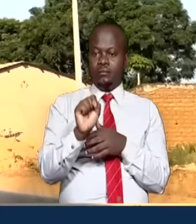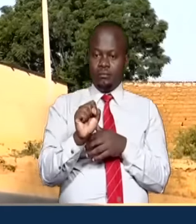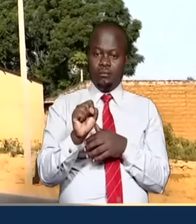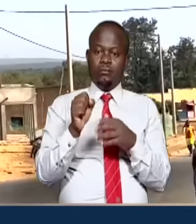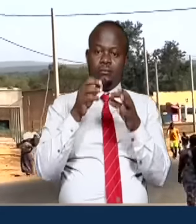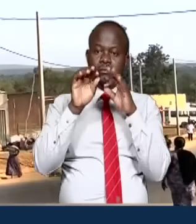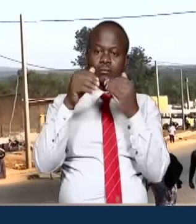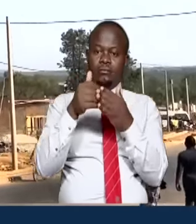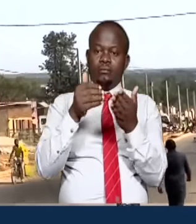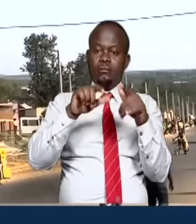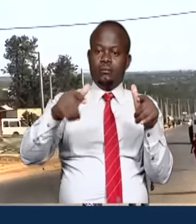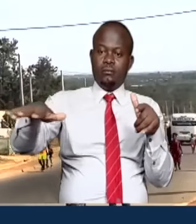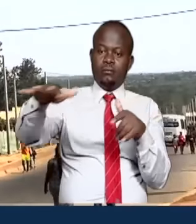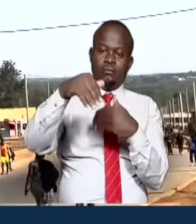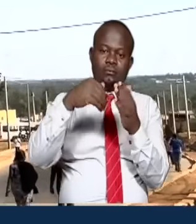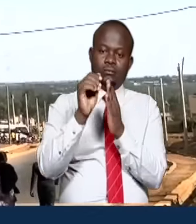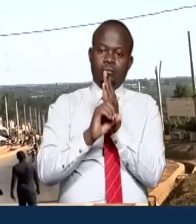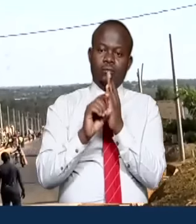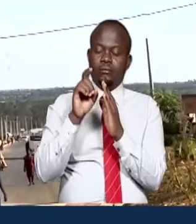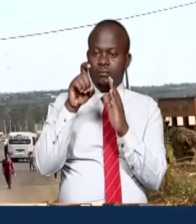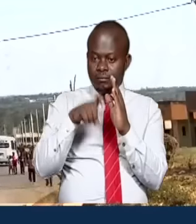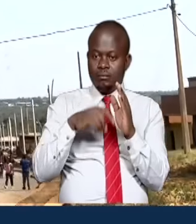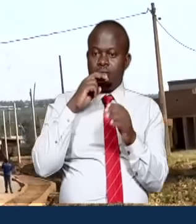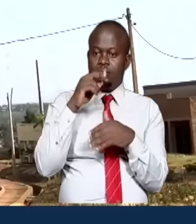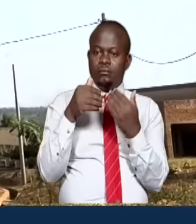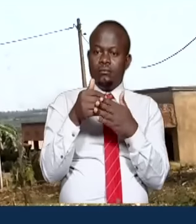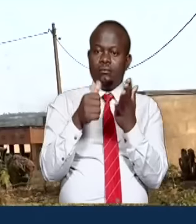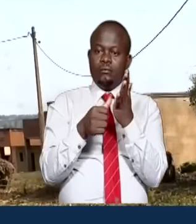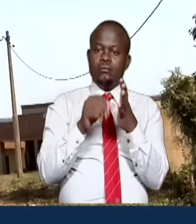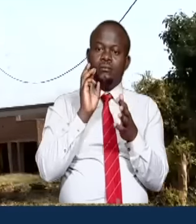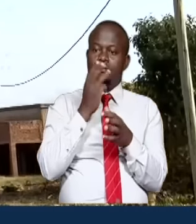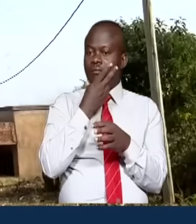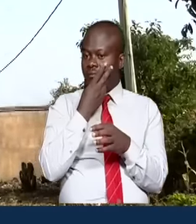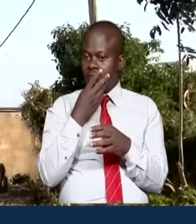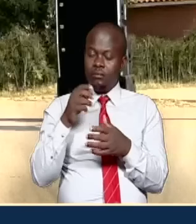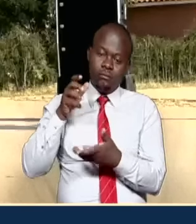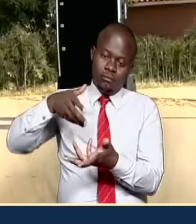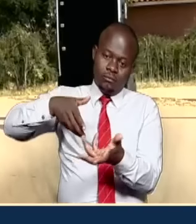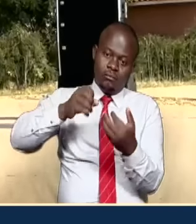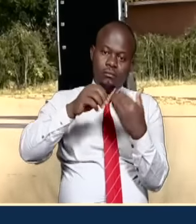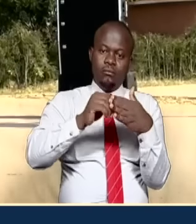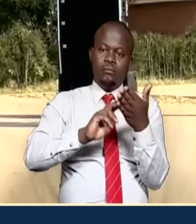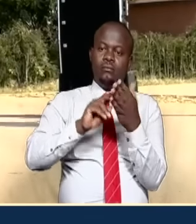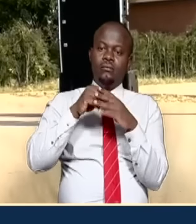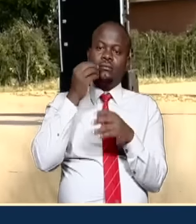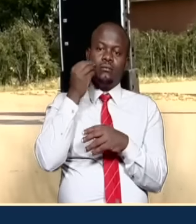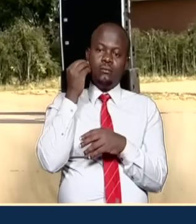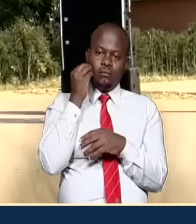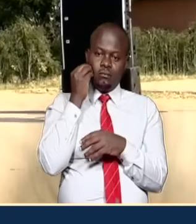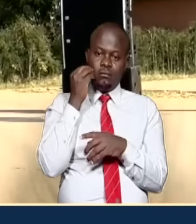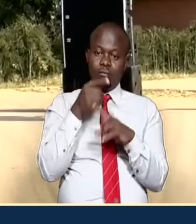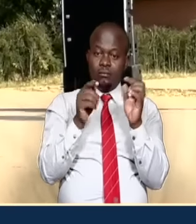ko ibiyaga bibarizwa muri aka karere ka Bugesera bikwiye kuba igisubizo cy'ibibazo by'amazi, yaba yo kuhira cyangwa yifashishwa mu ngo. Ariko